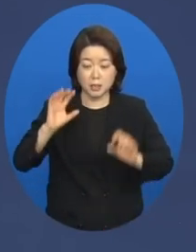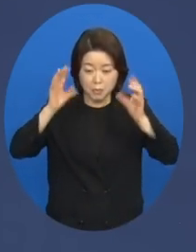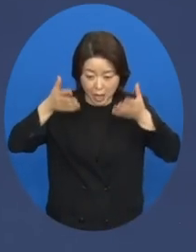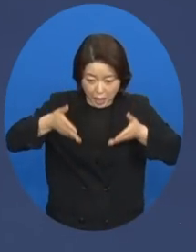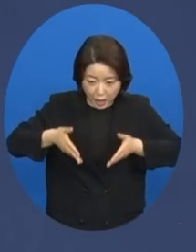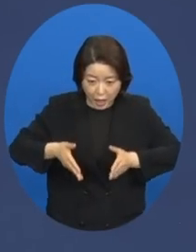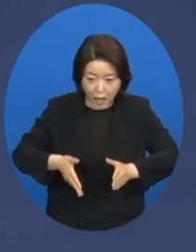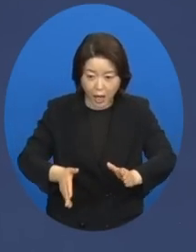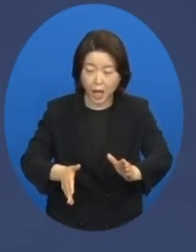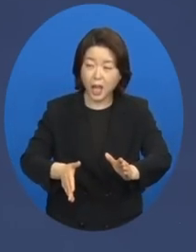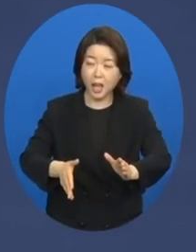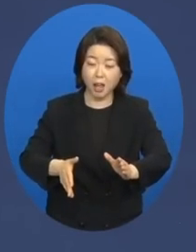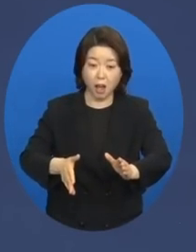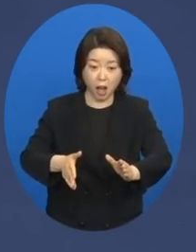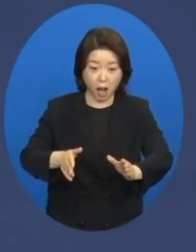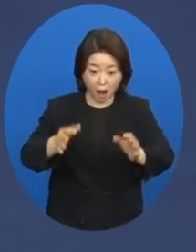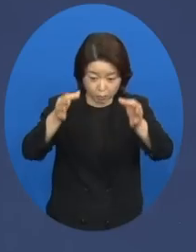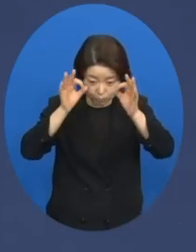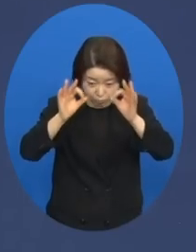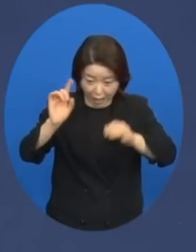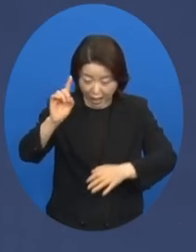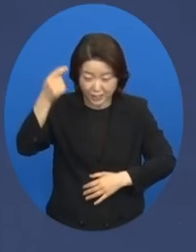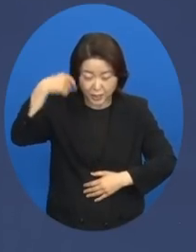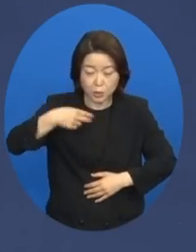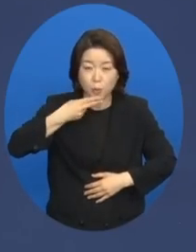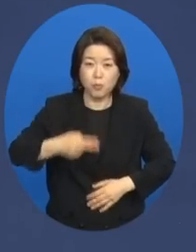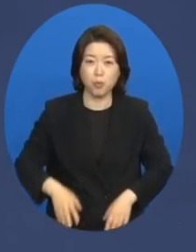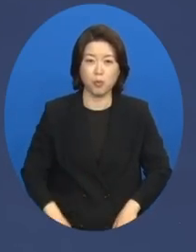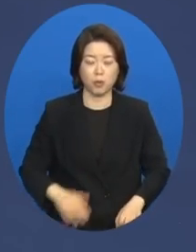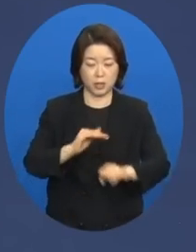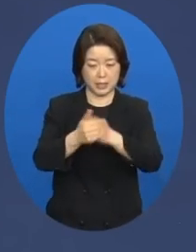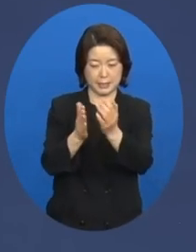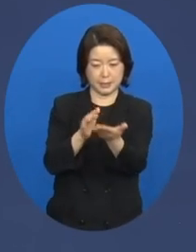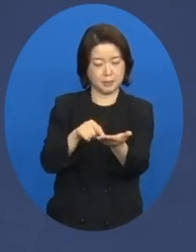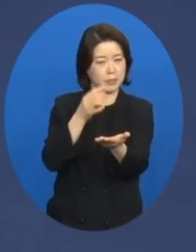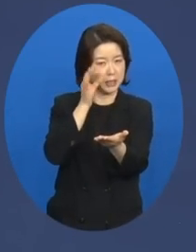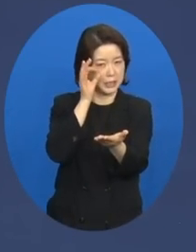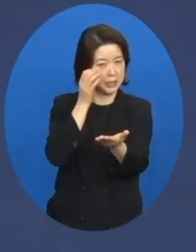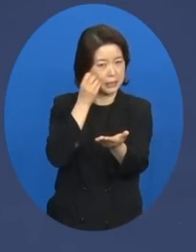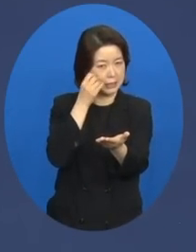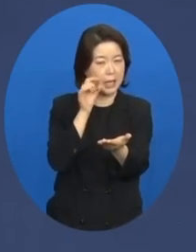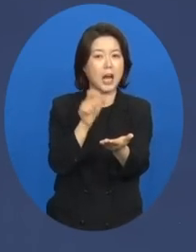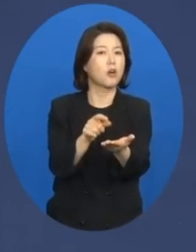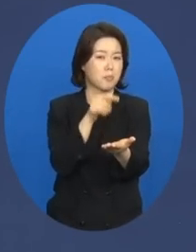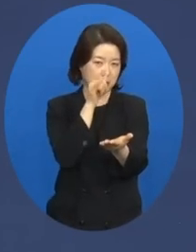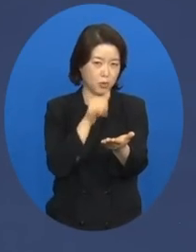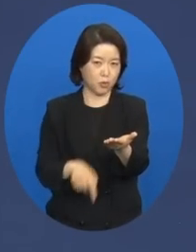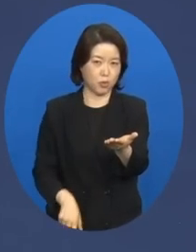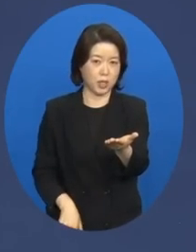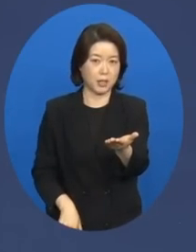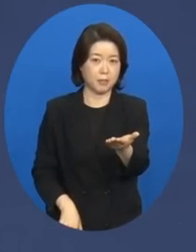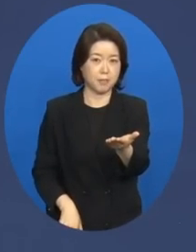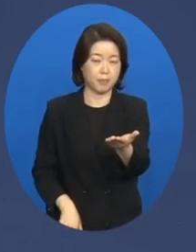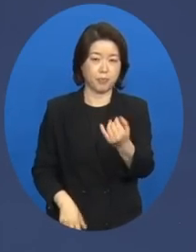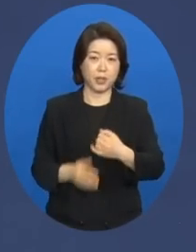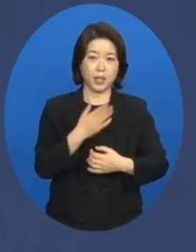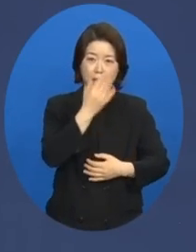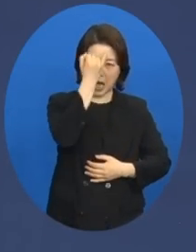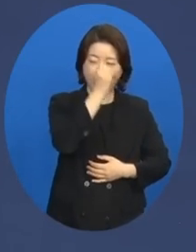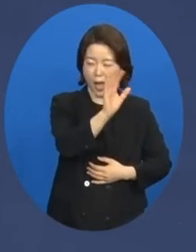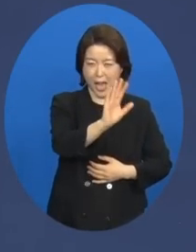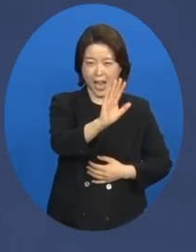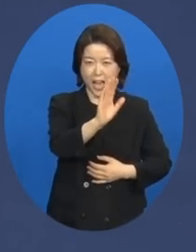나올 생각은 전혀 안 하고 성경은 이상한 것만 기록을 해요. 그 하와라고